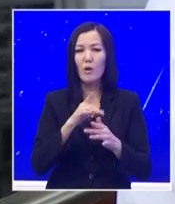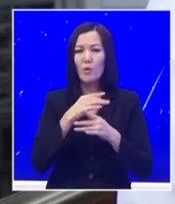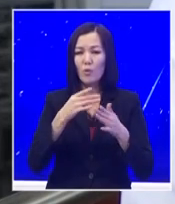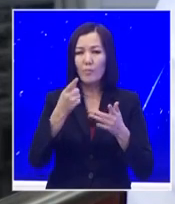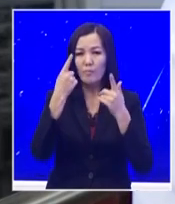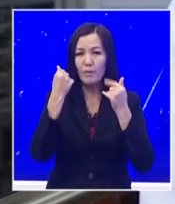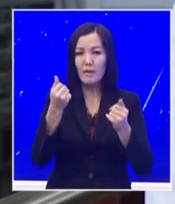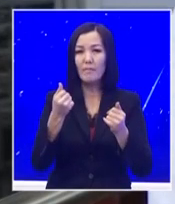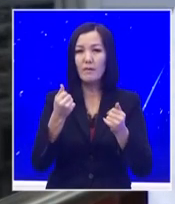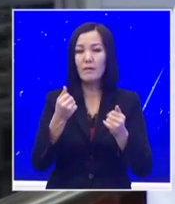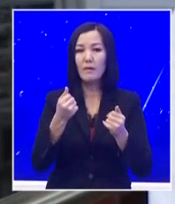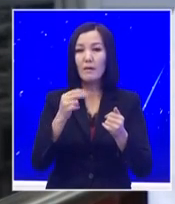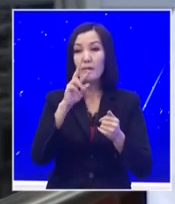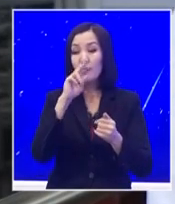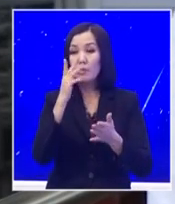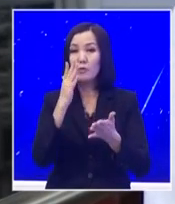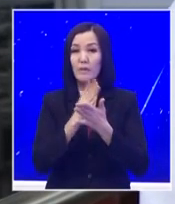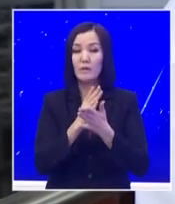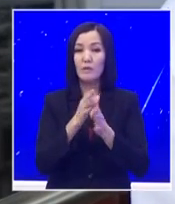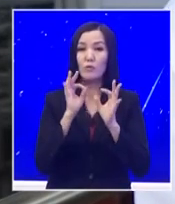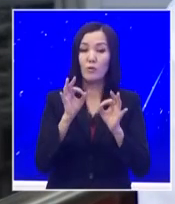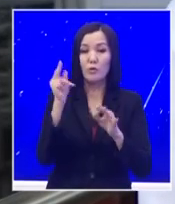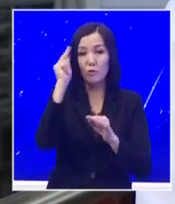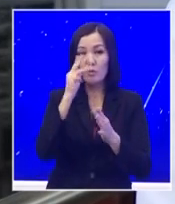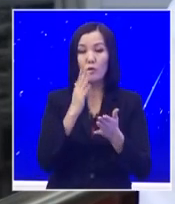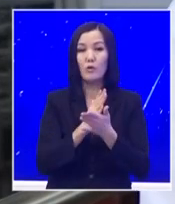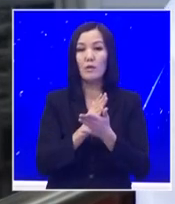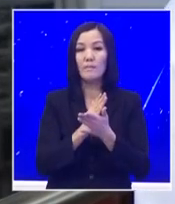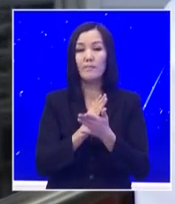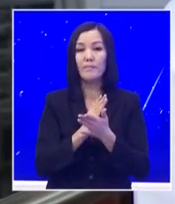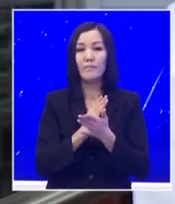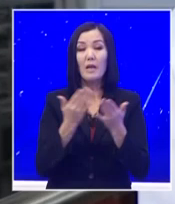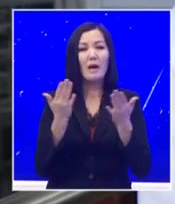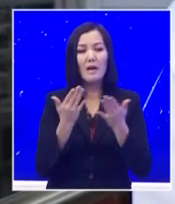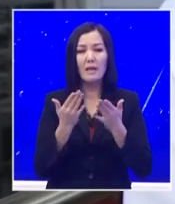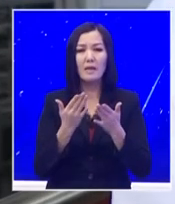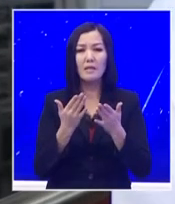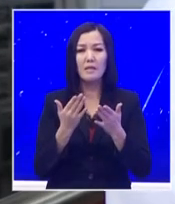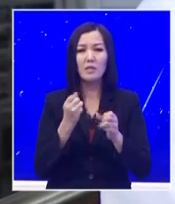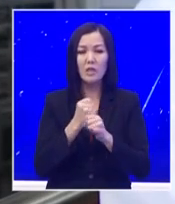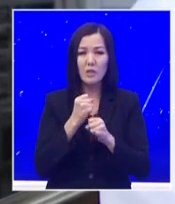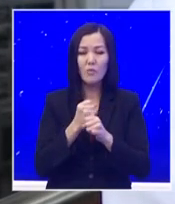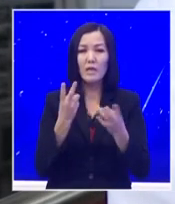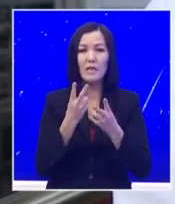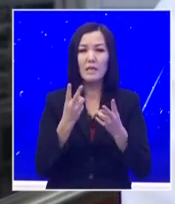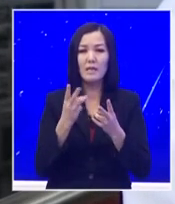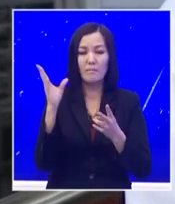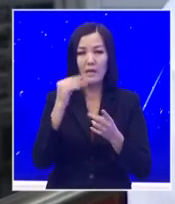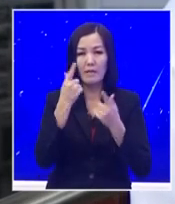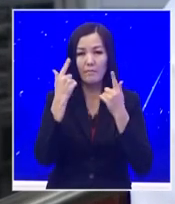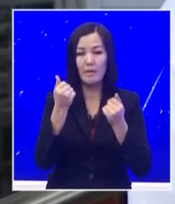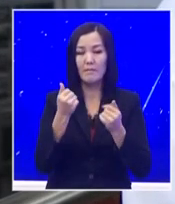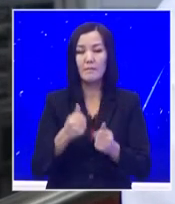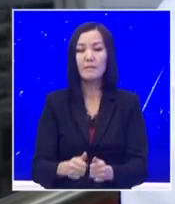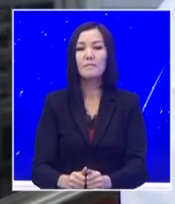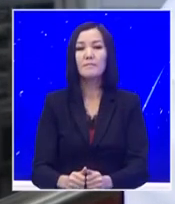кейбір нәрселерімді дұрыс жасамай жүрген нәрсемді дұрыс жасауды үйреніп келдім. Қалай екенін, нені қалай жасау керек, бәрін дұрыстап түсініп